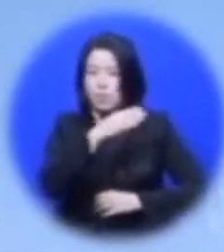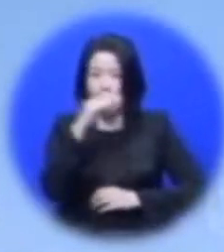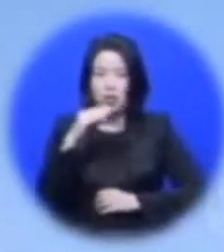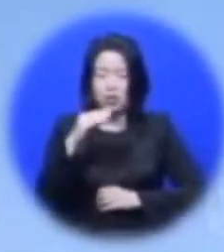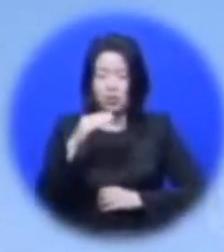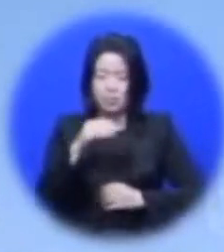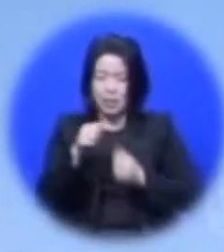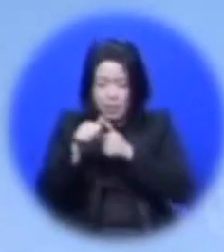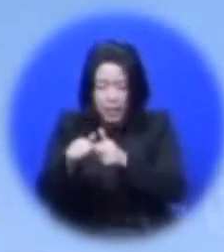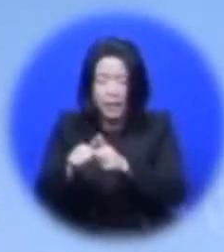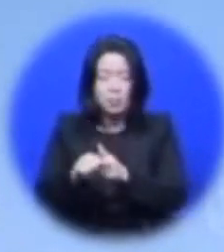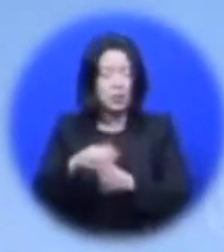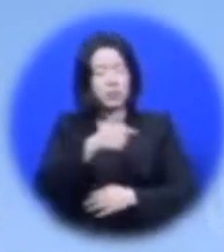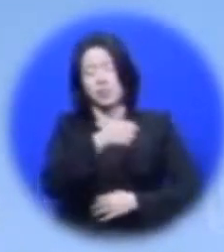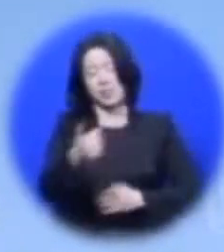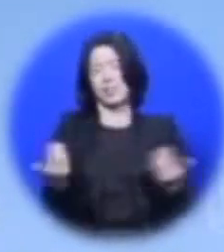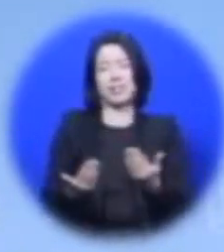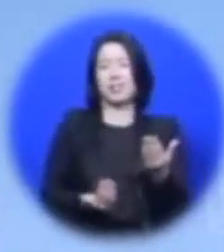이러면 큰일 납니다.